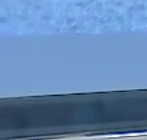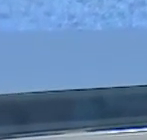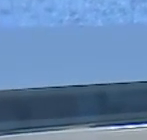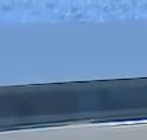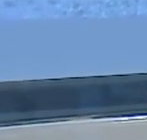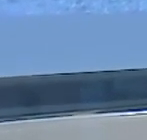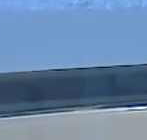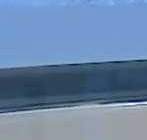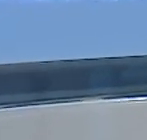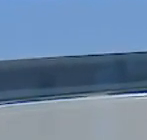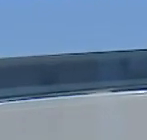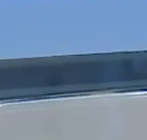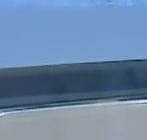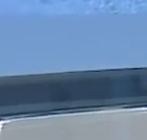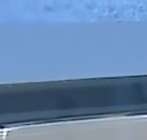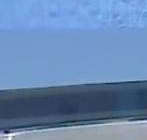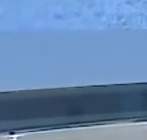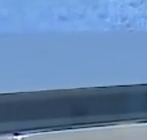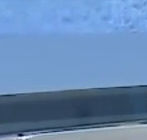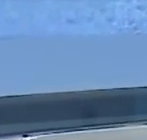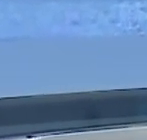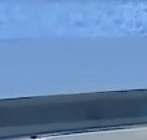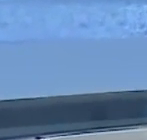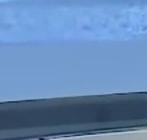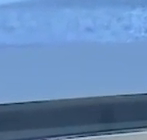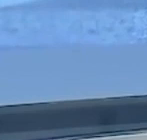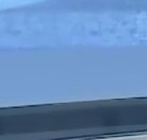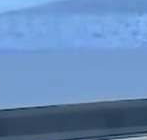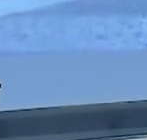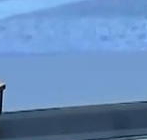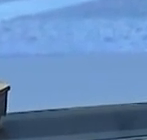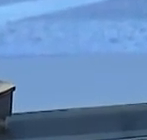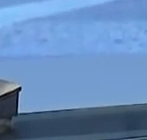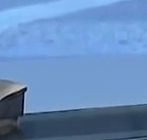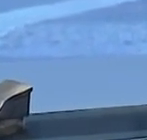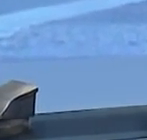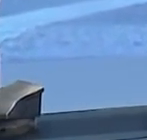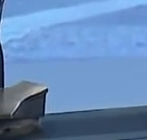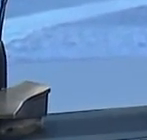יהיו כאן נילי רייכמן ויובל קרני עם המזנון, ומחר תהיה כאן מזל מועלם. להתראות.